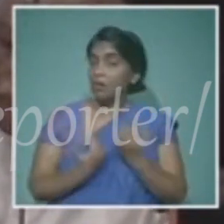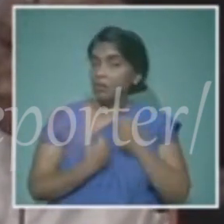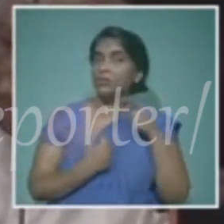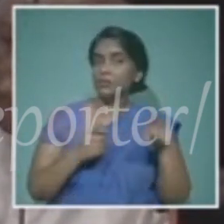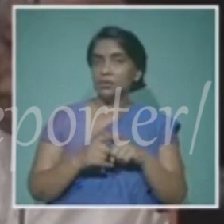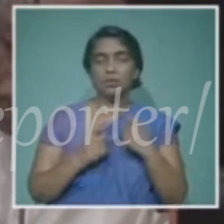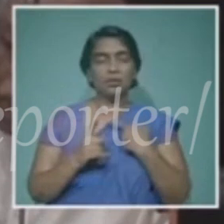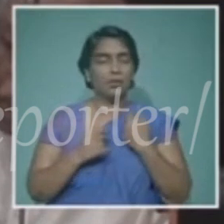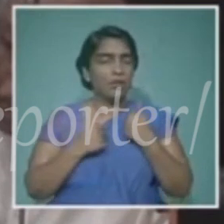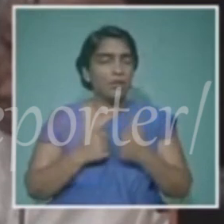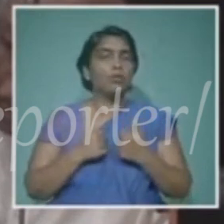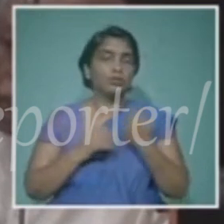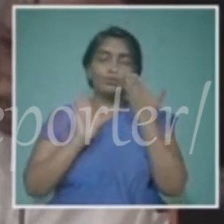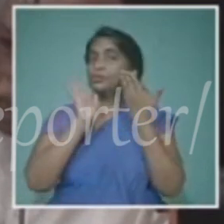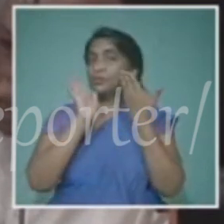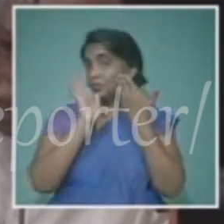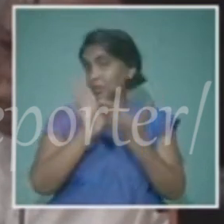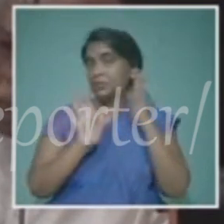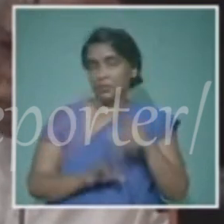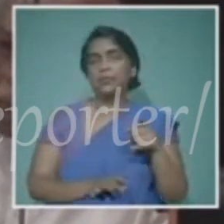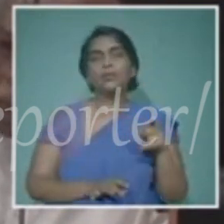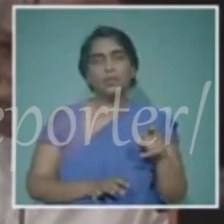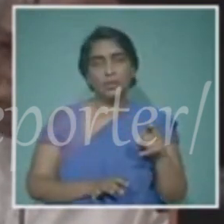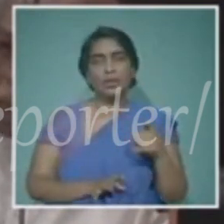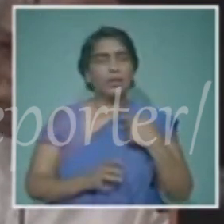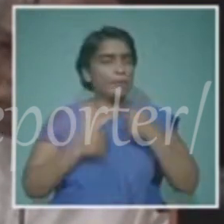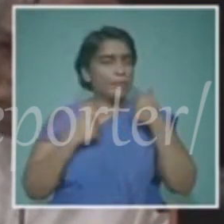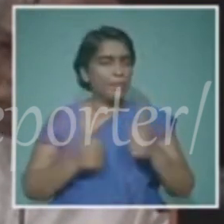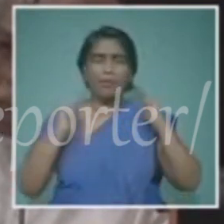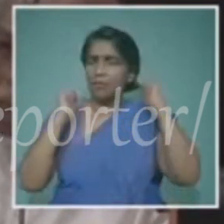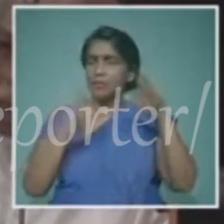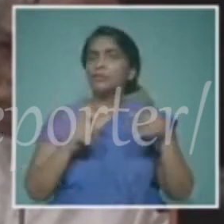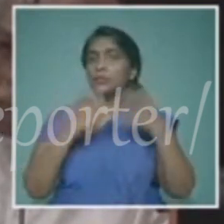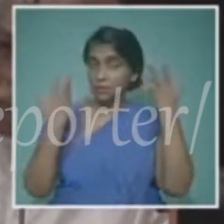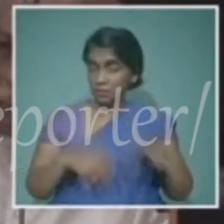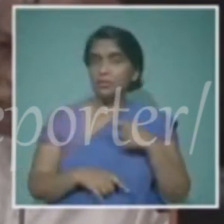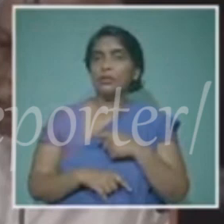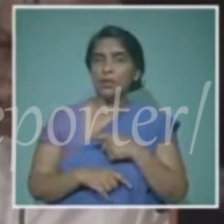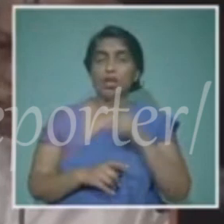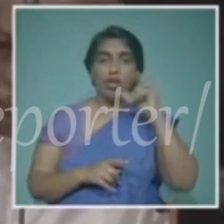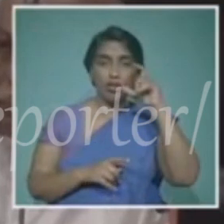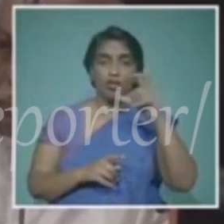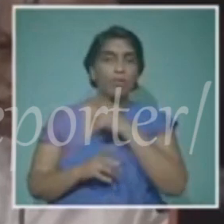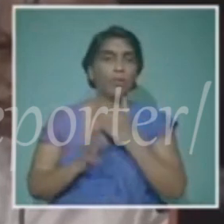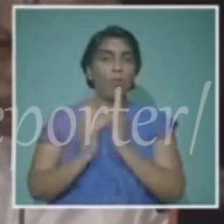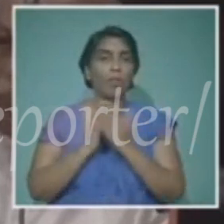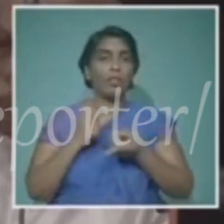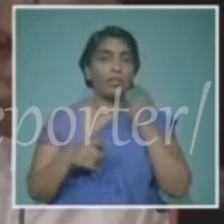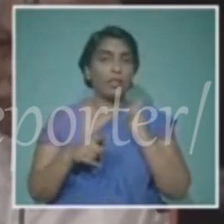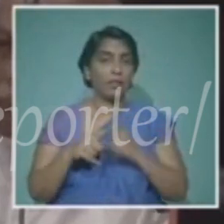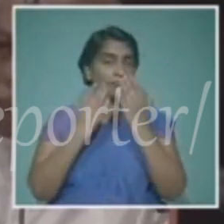අවශ්‍යතාවය කදිමට පිළිබිඹු වූ අවස්ථාවක් ලෙස ඉතාමත් සාර්ථක ලෙස අවසන් වුණු කොළඹ ජාත්‍යන්තර